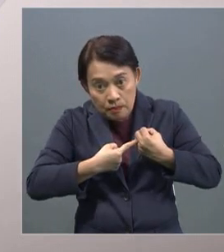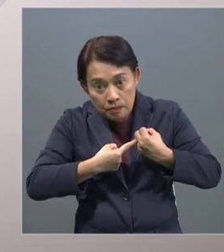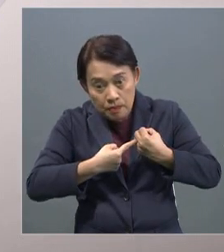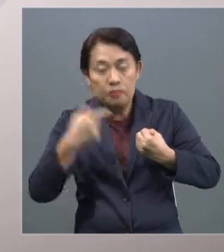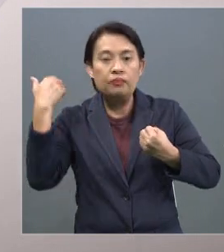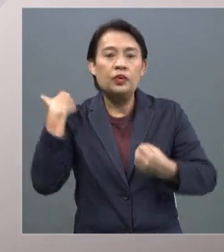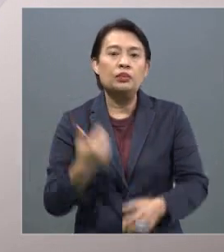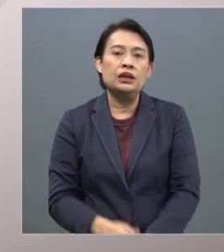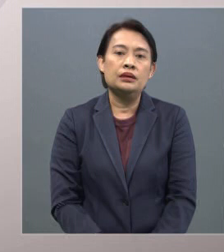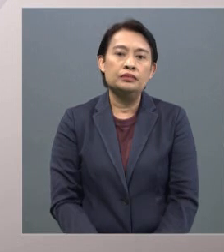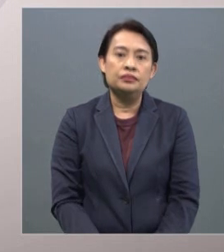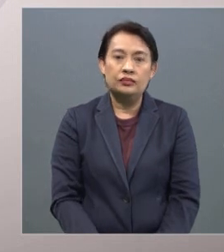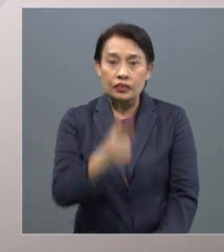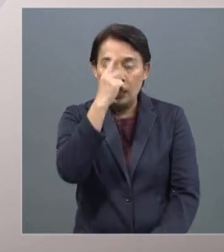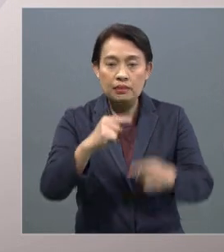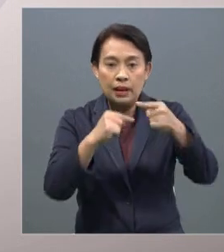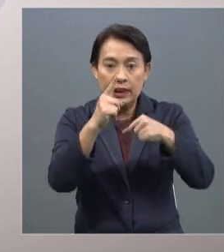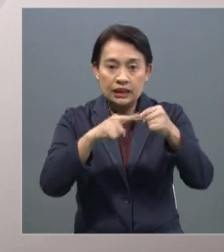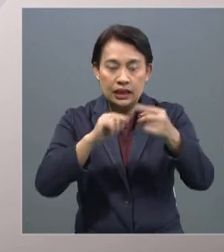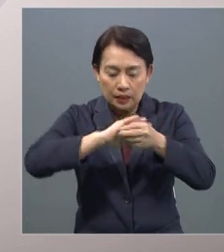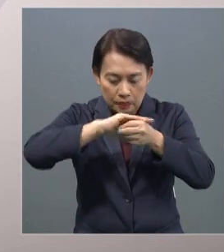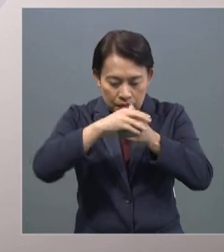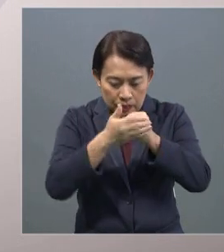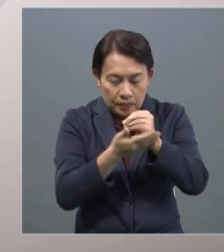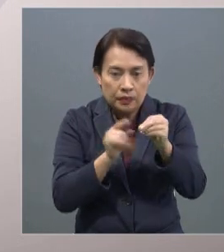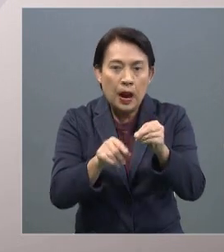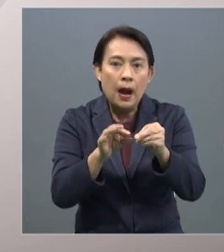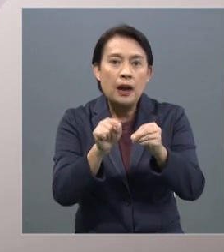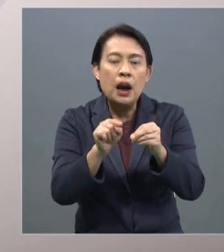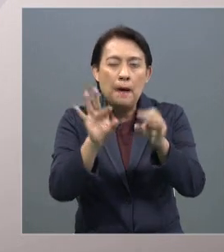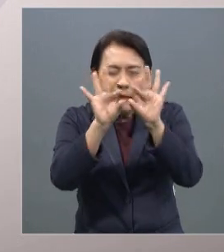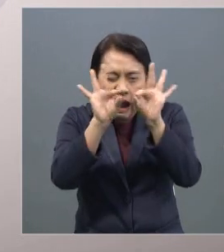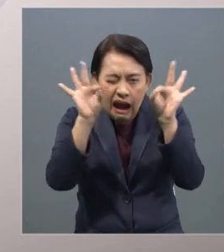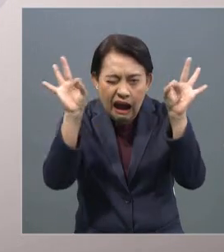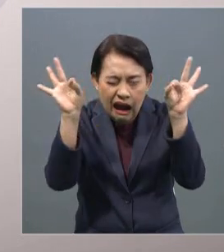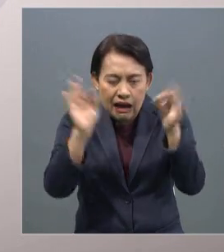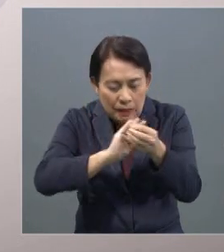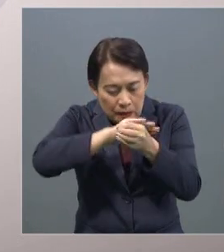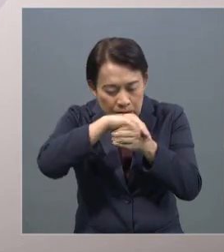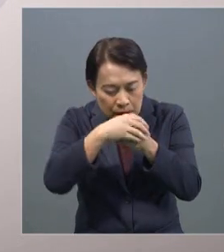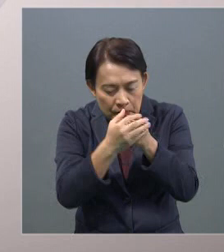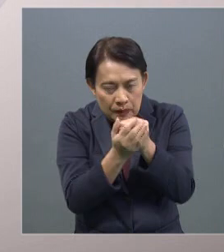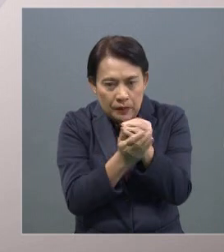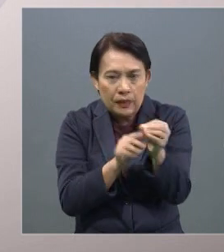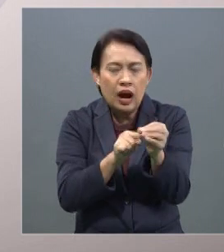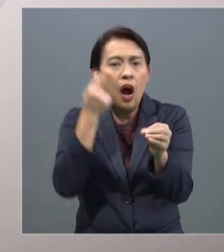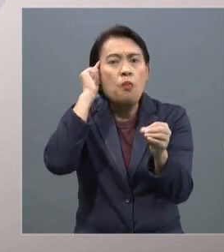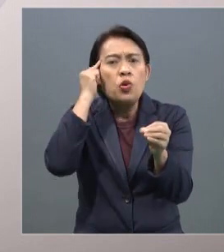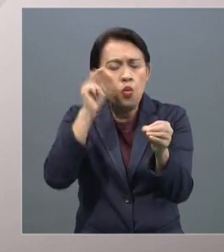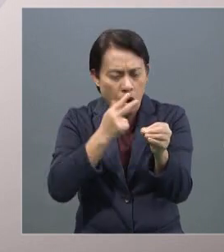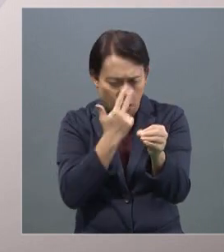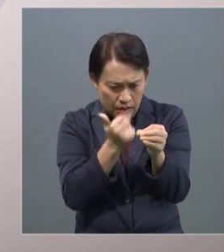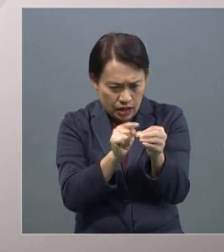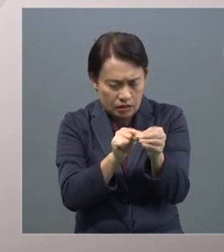ฮะมันจะมีไอ้พลาสติกที่ห่อหุ้มมันบางมากไงแนคุณผู้ชมฮะพอมันบางแบบนี้เนี่ยเราก็ไม่รู้ว่าไอ้